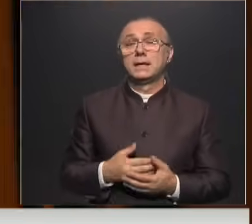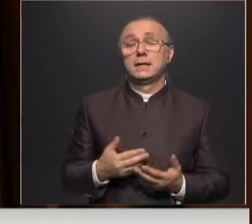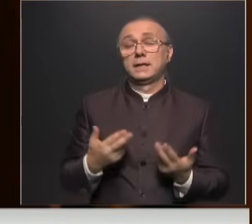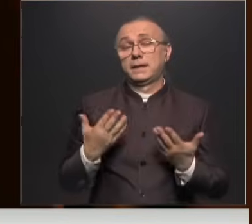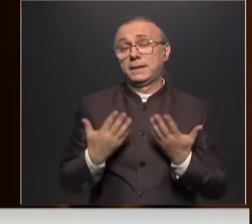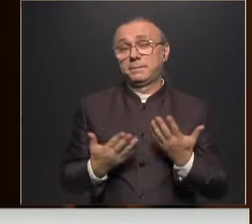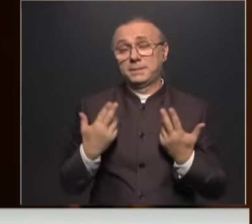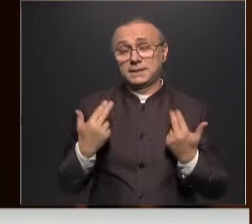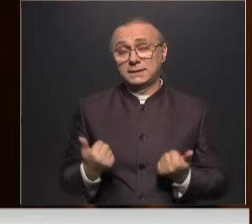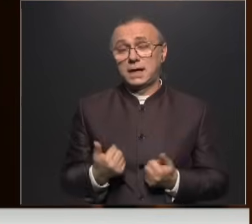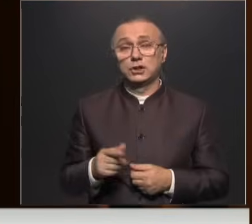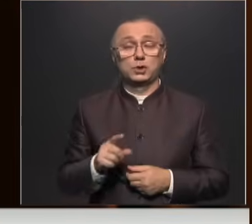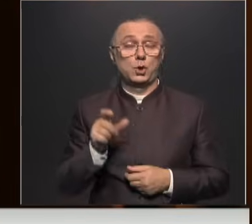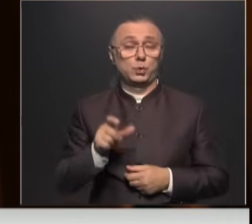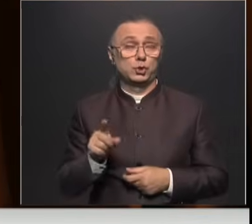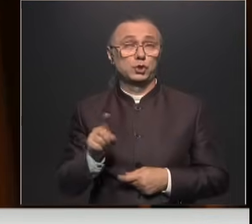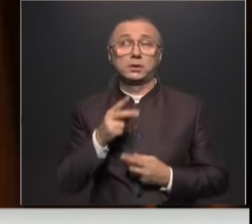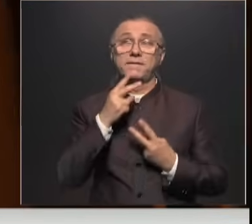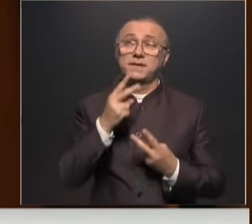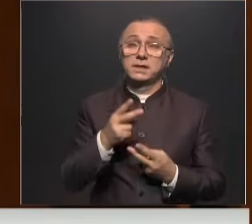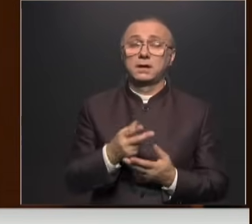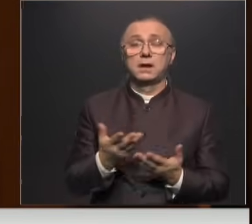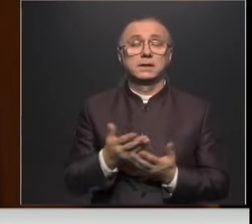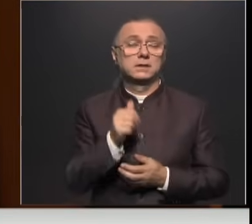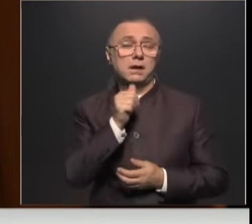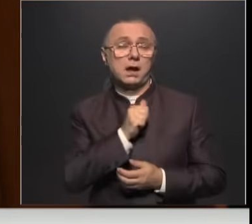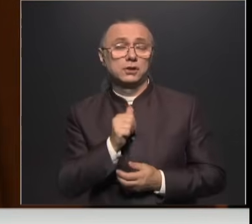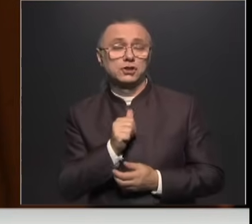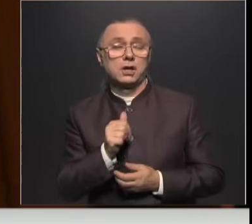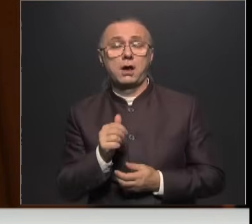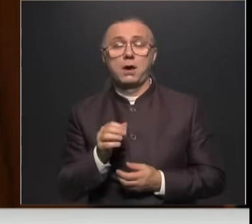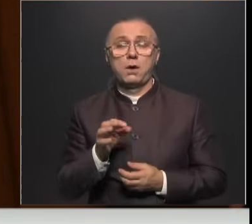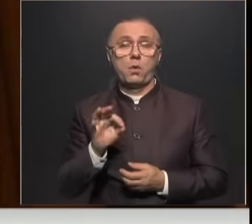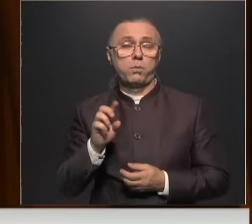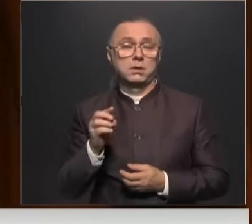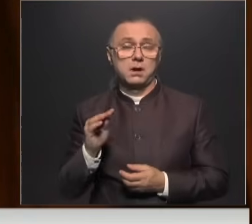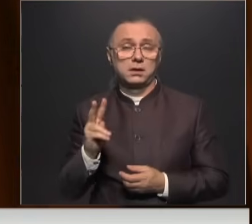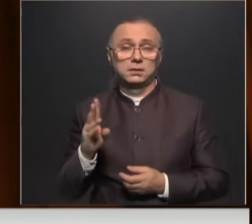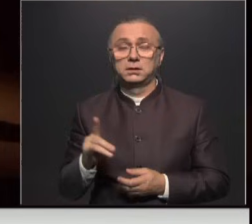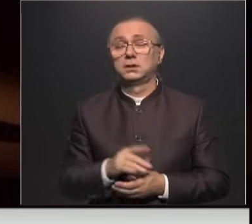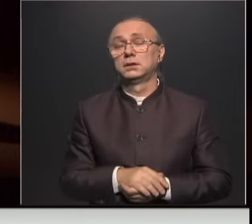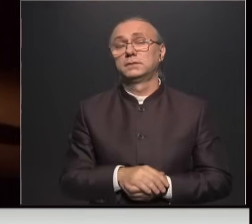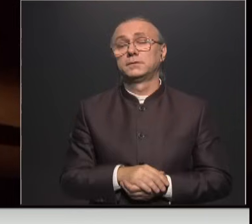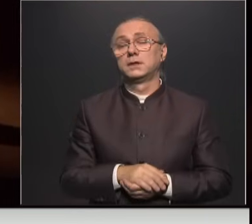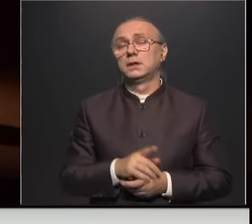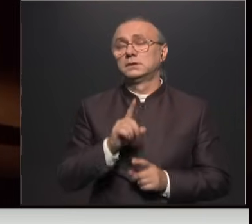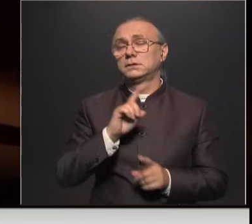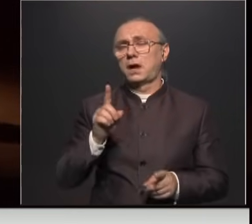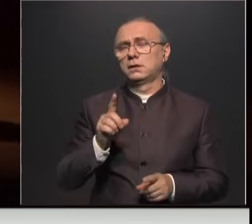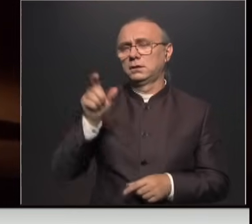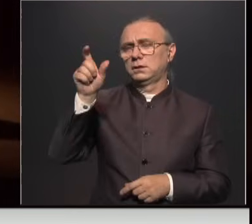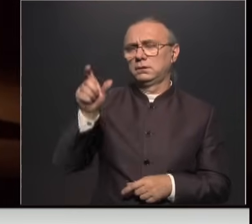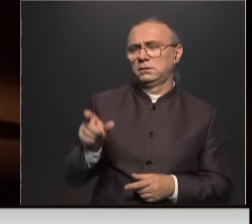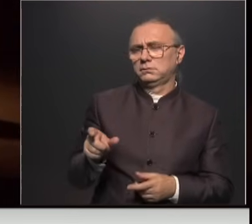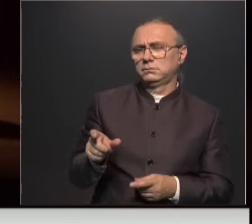люди действительно что-то видели, какие-то загадочные объекты и неких странных сущностей, которые, как правило,